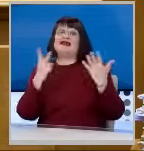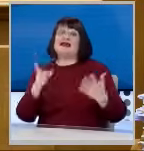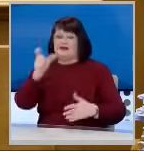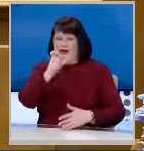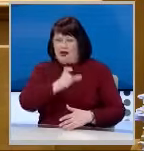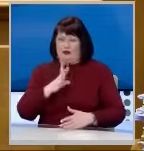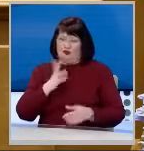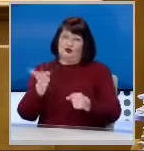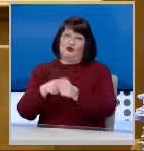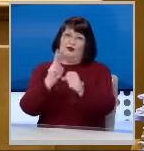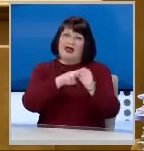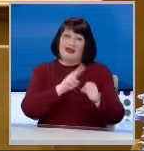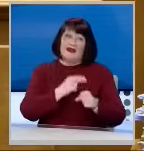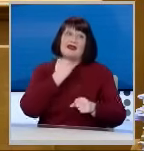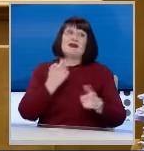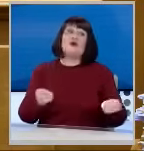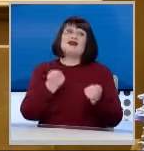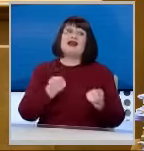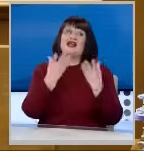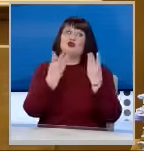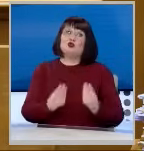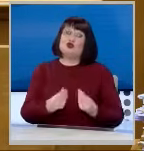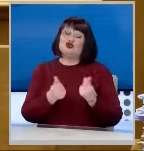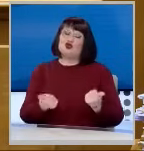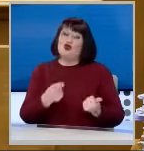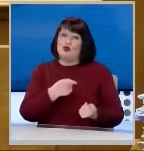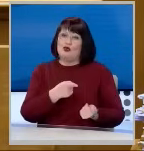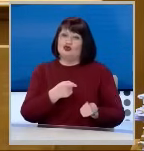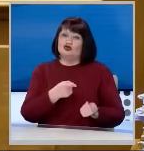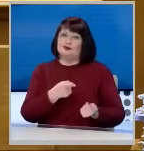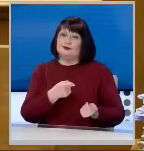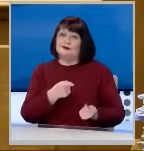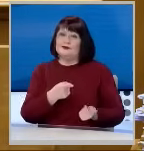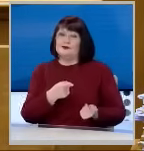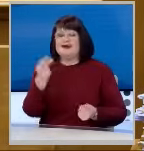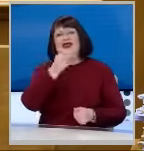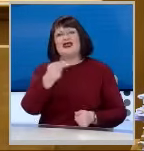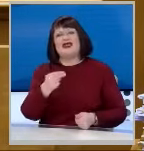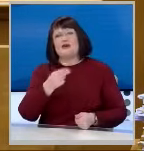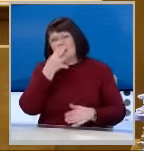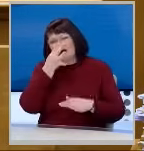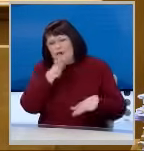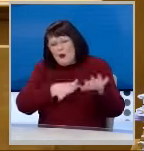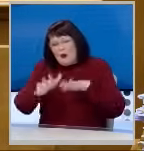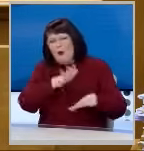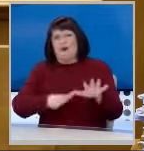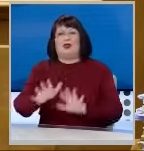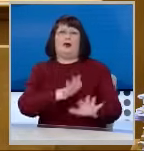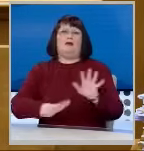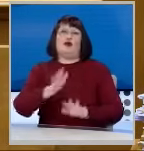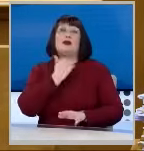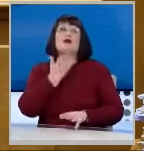κάνετε αυτά που ξέρετε και κάνετε στις γνωστές υποθέσεις διαφθοράς και διαπλοκή